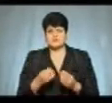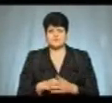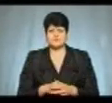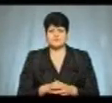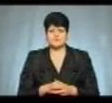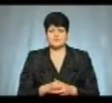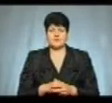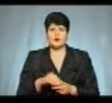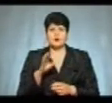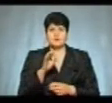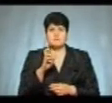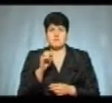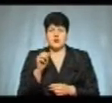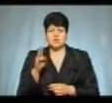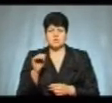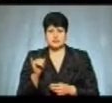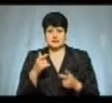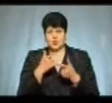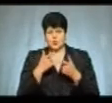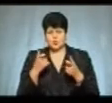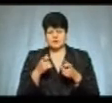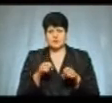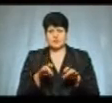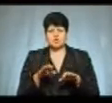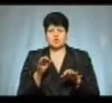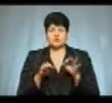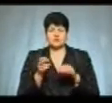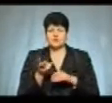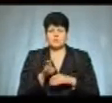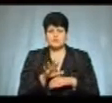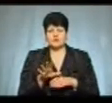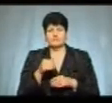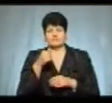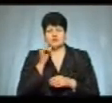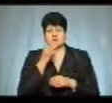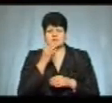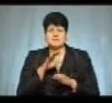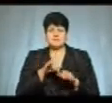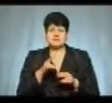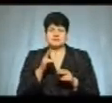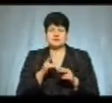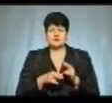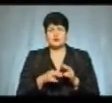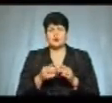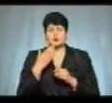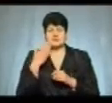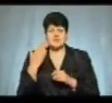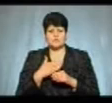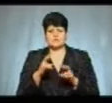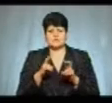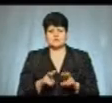Позивач Олександр Башта на оголошення рішення суду не прийшов. Свою позицію він озвучив вчора після завершення останнього засідання у